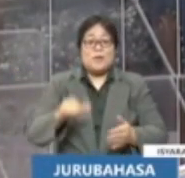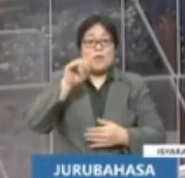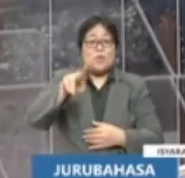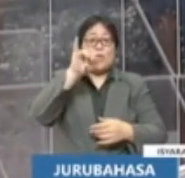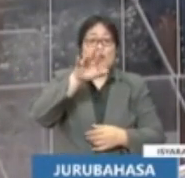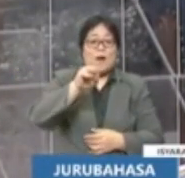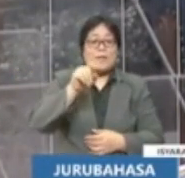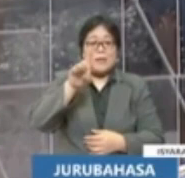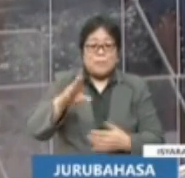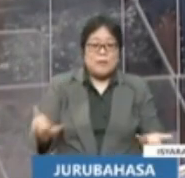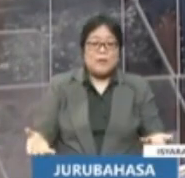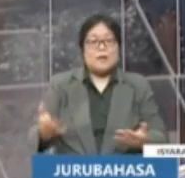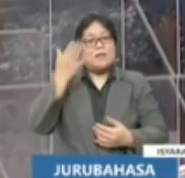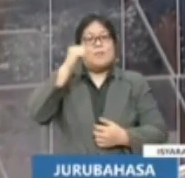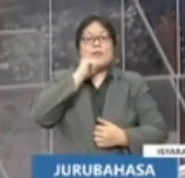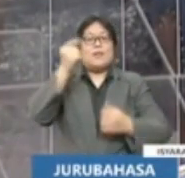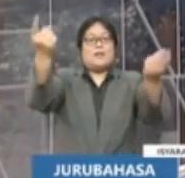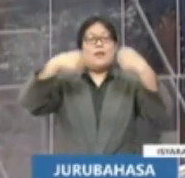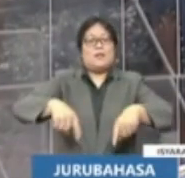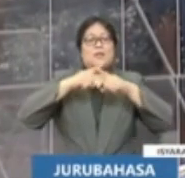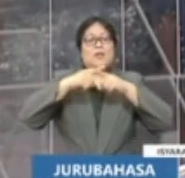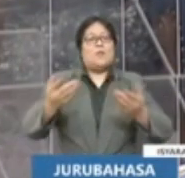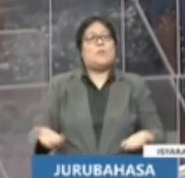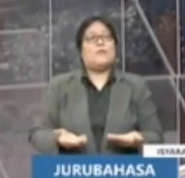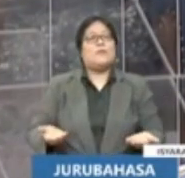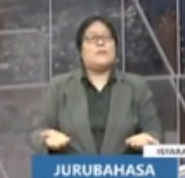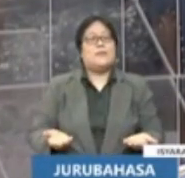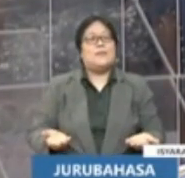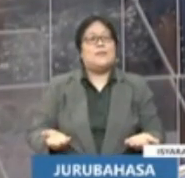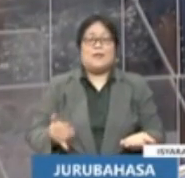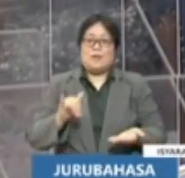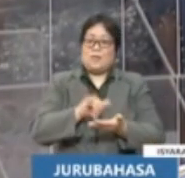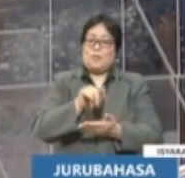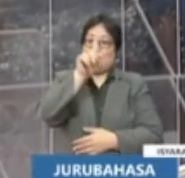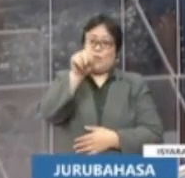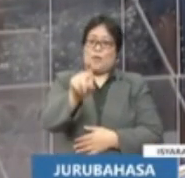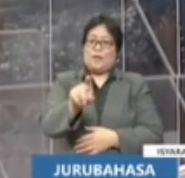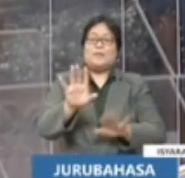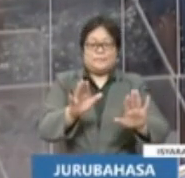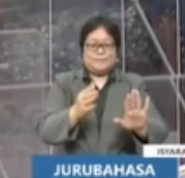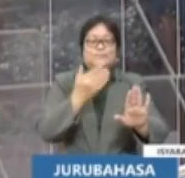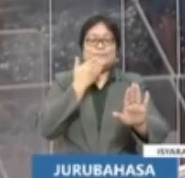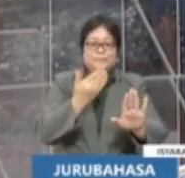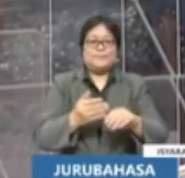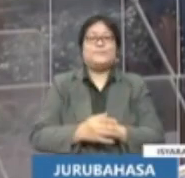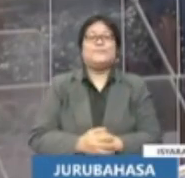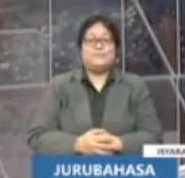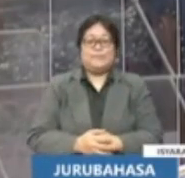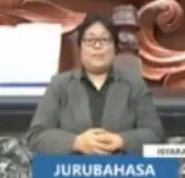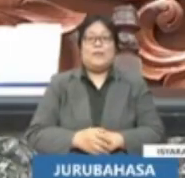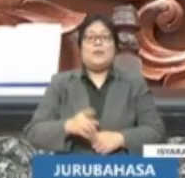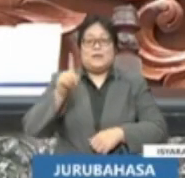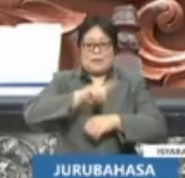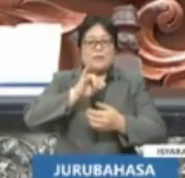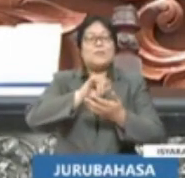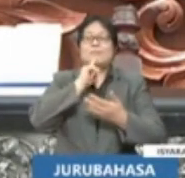isu 1MDB yang dibahaskan, kenapa tidak hadir di Dewan Yang Mulia ini? Itu persoalannya. Terima kasih. Sebenarnya pada waktu itu saya